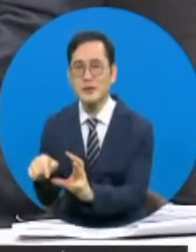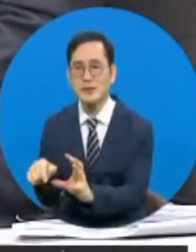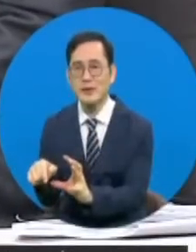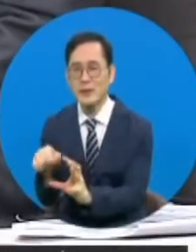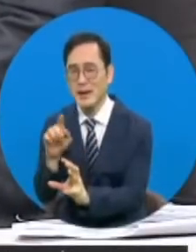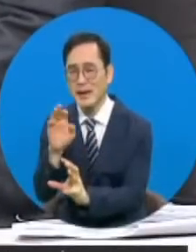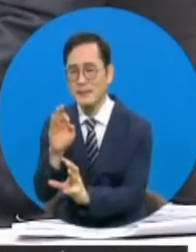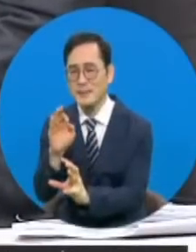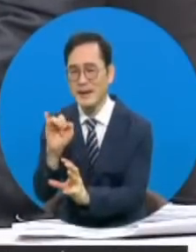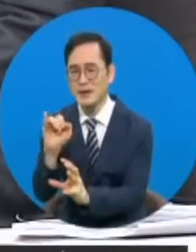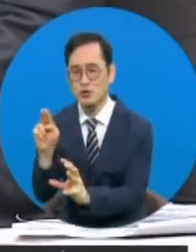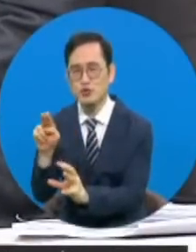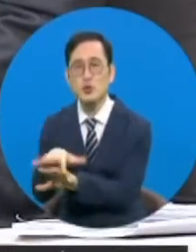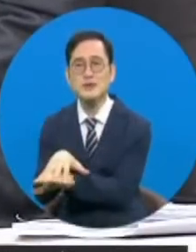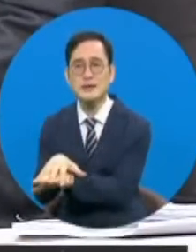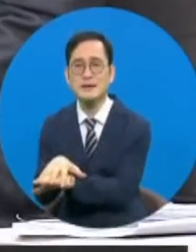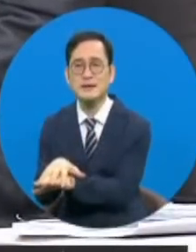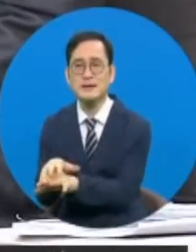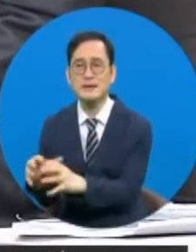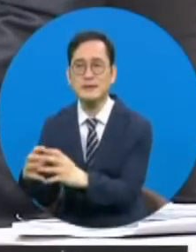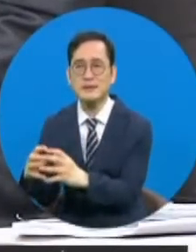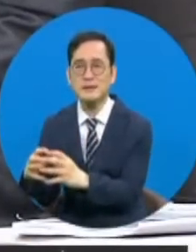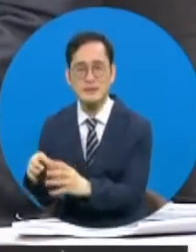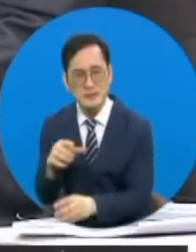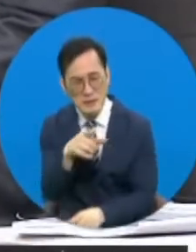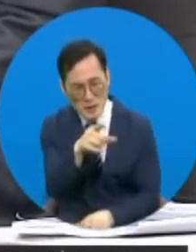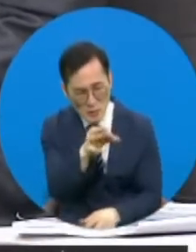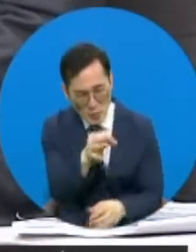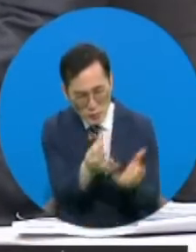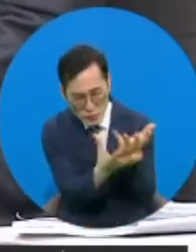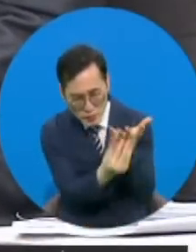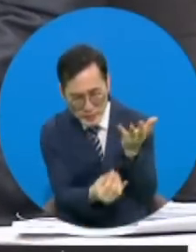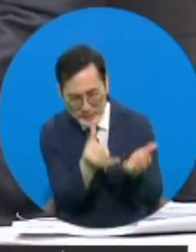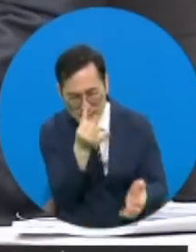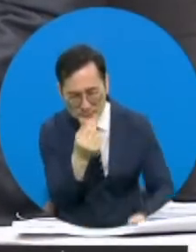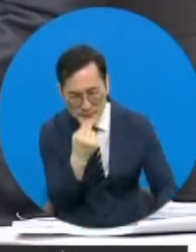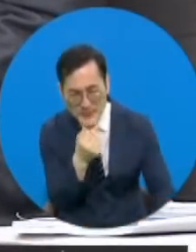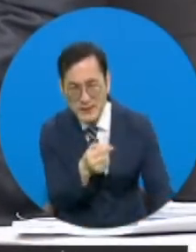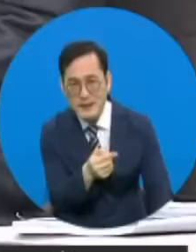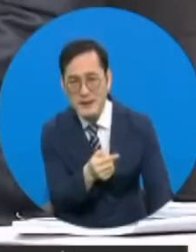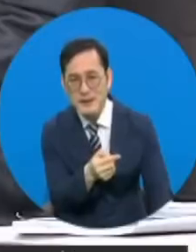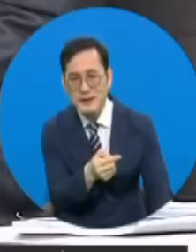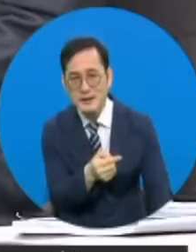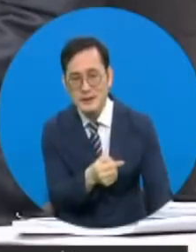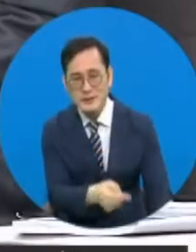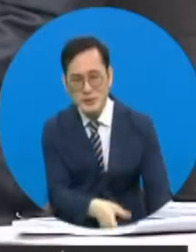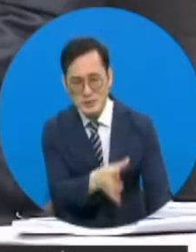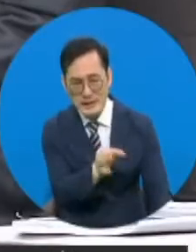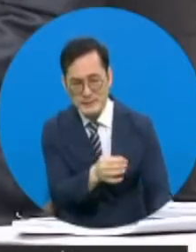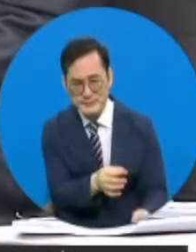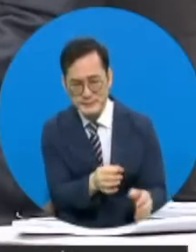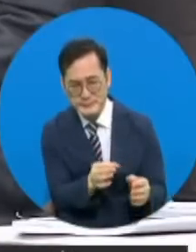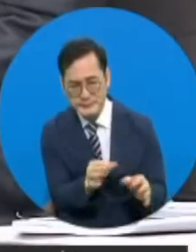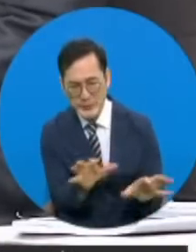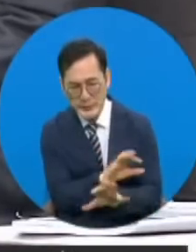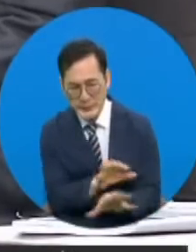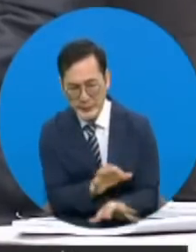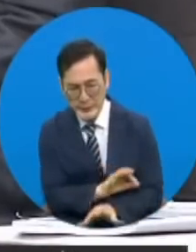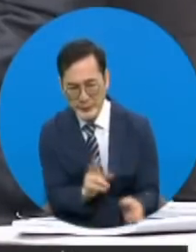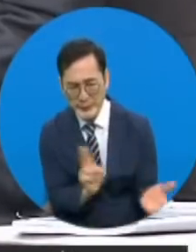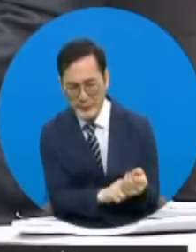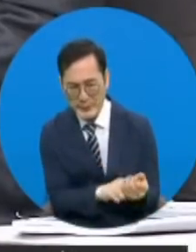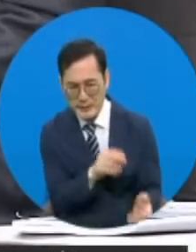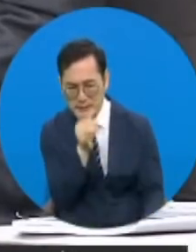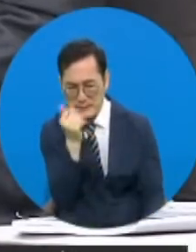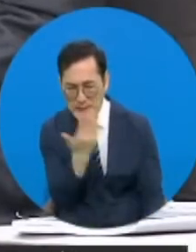거기에서 주도 면밀하게 이제 자금세탁을 하는 건 아니냐 아니면 불법투기라는 거 아니냐와 관련돼서 아니면 세금 탄로 하는 것이 아니냐에